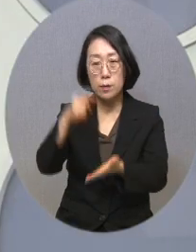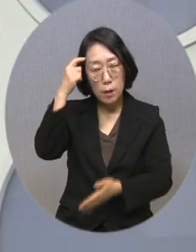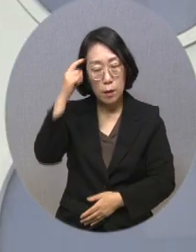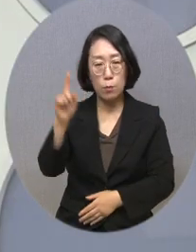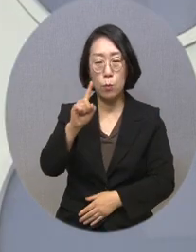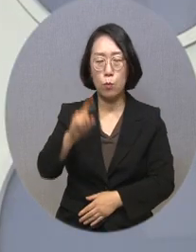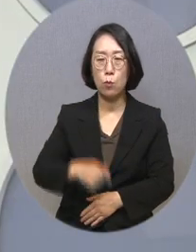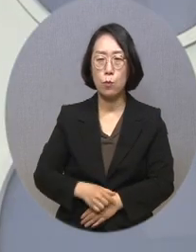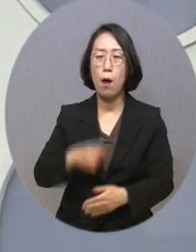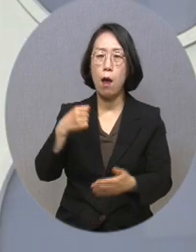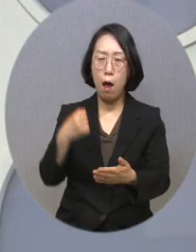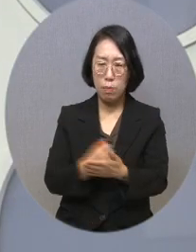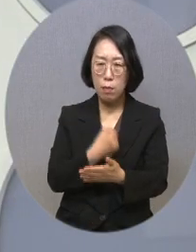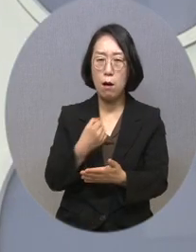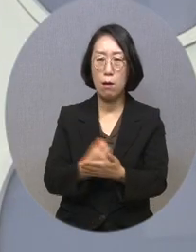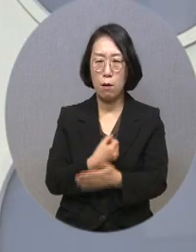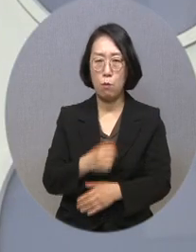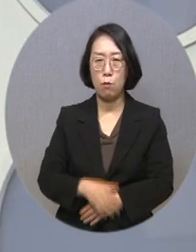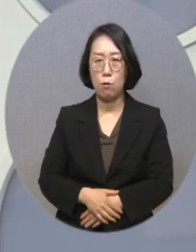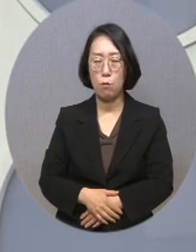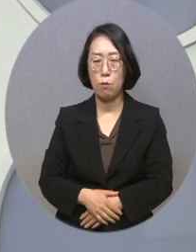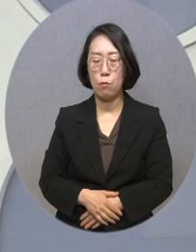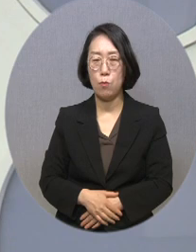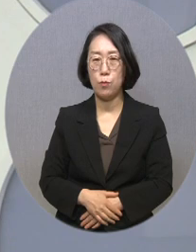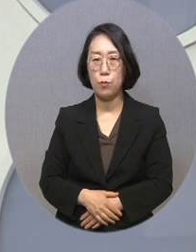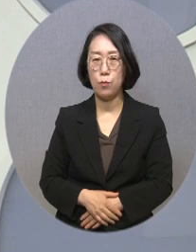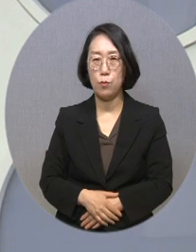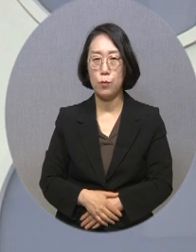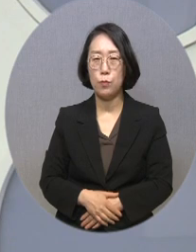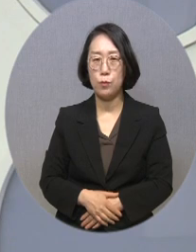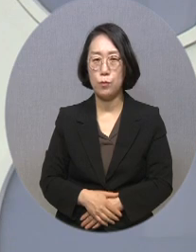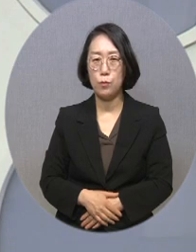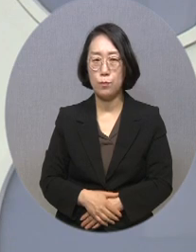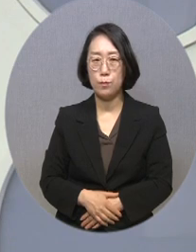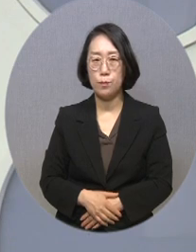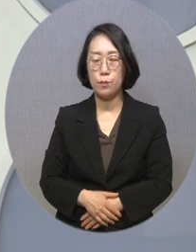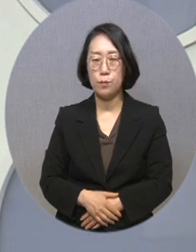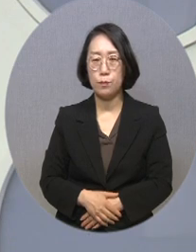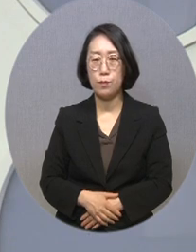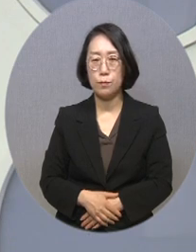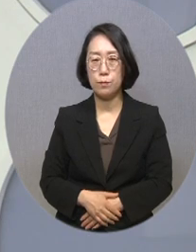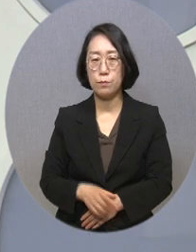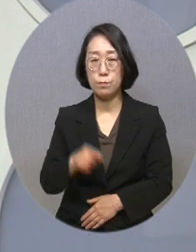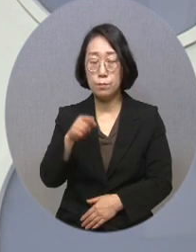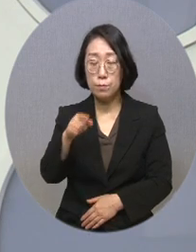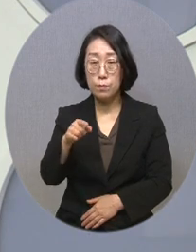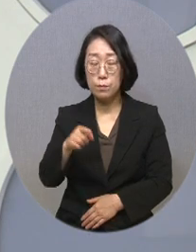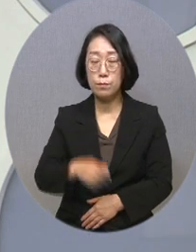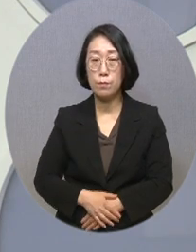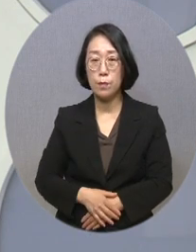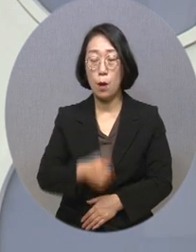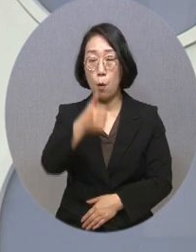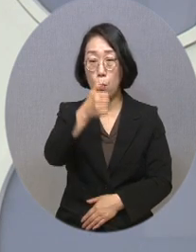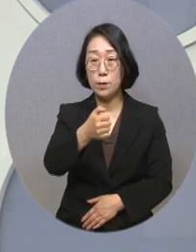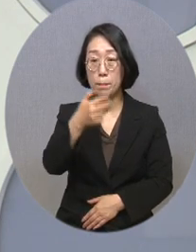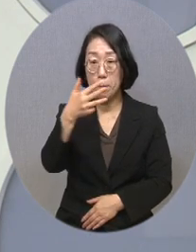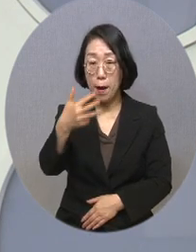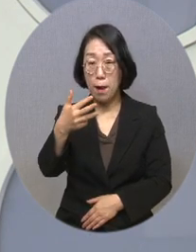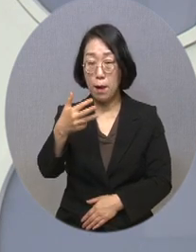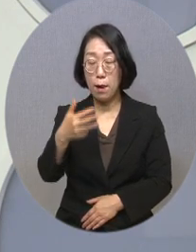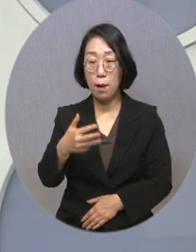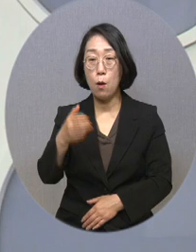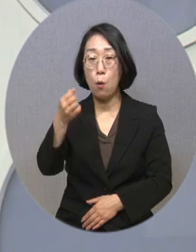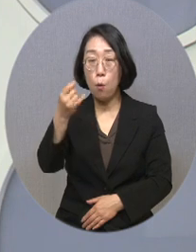참 안타까운 일이다라고 우선은 말씀을 드릴 수 있고요. 예. 다시 말해서 이번 58회